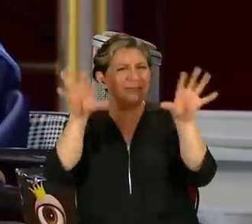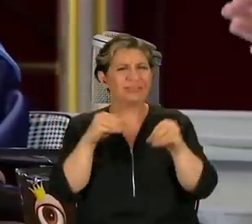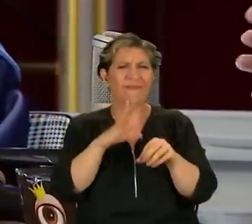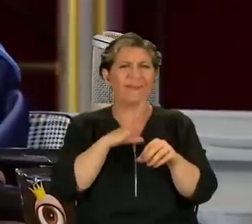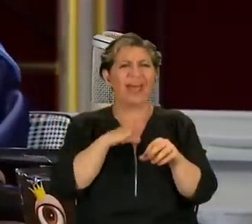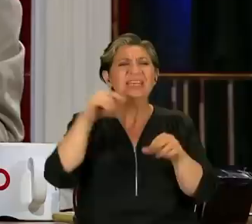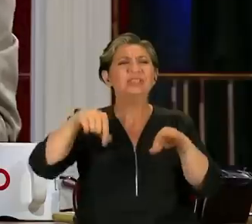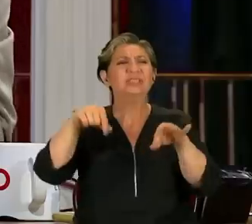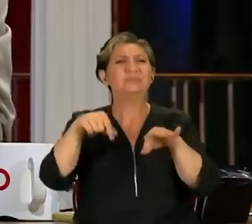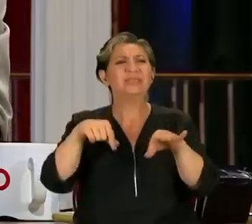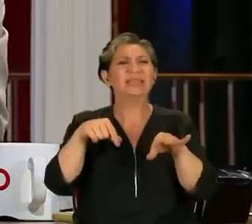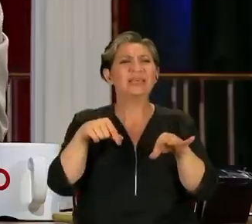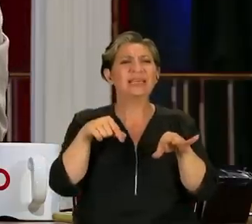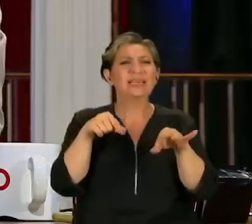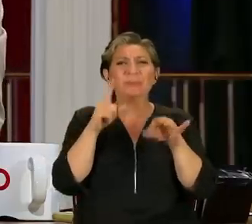her şey var. Şimdi böyle